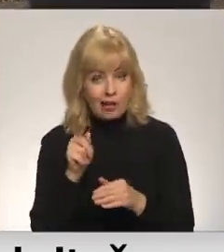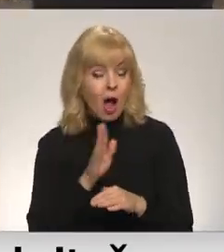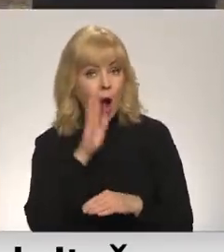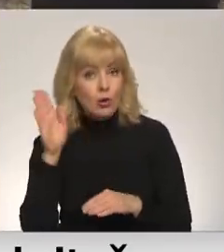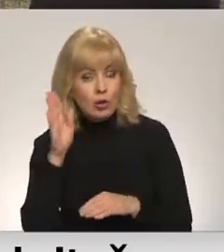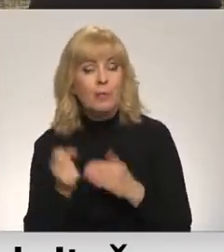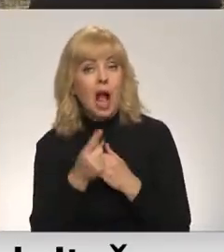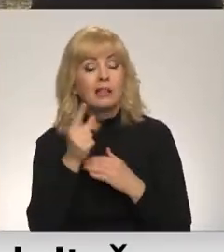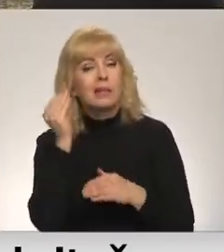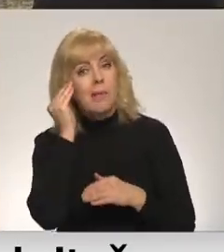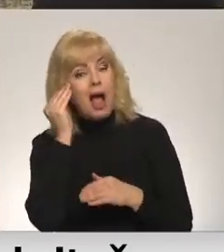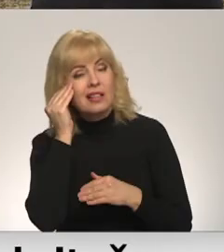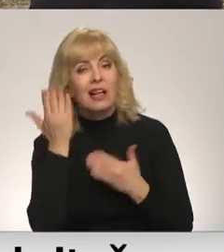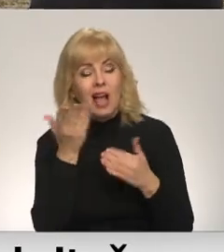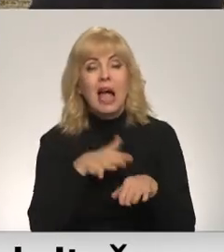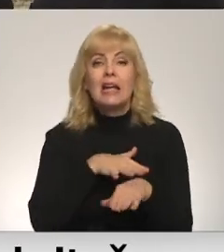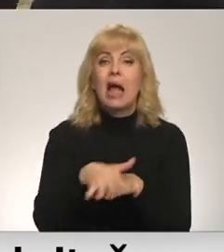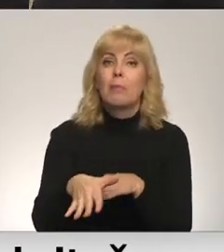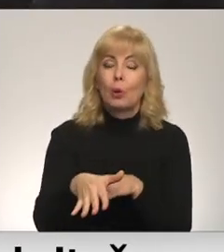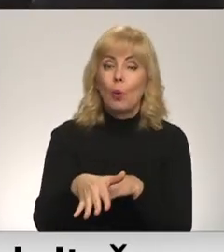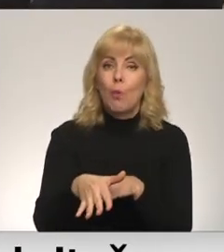radītu iemeslu iebrukumam.